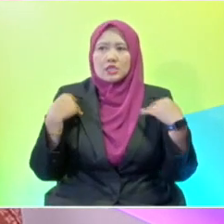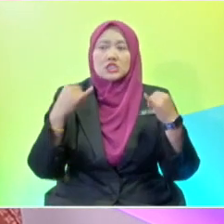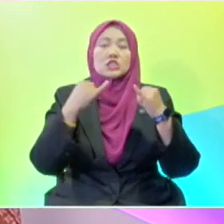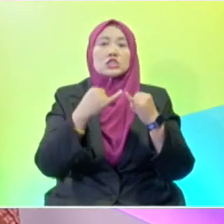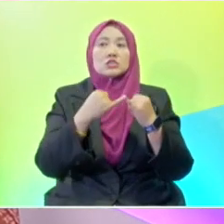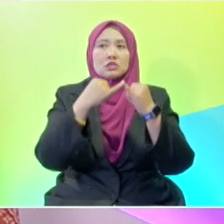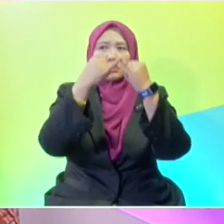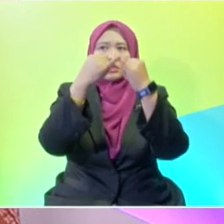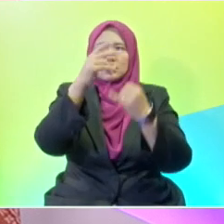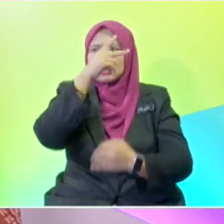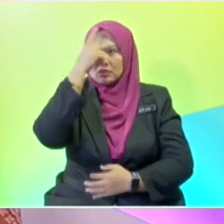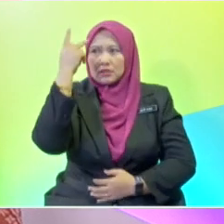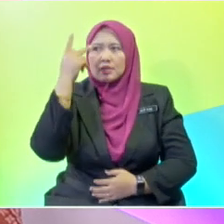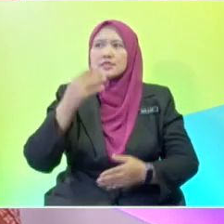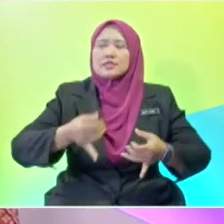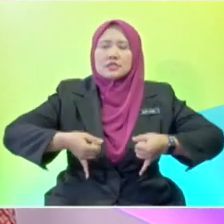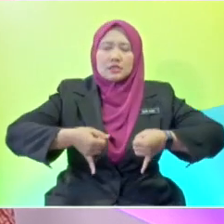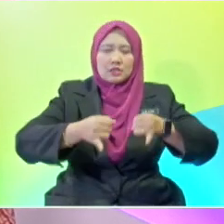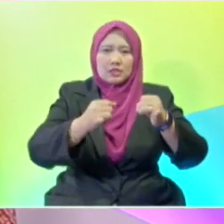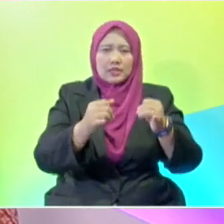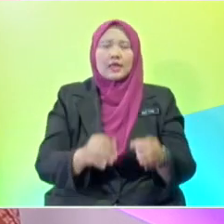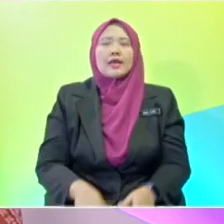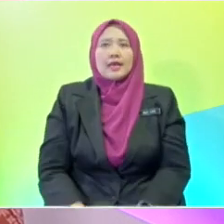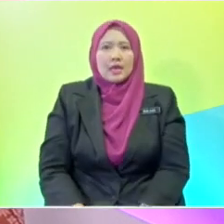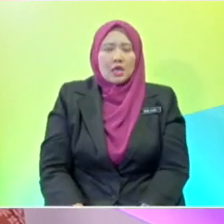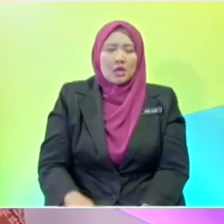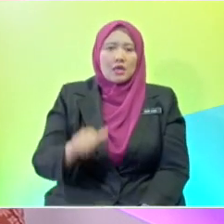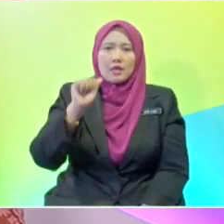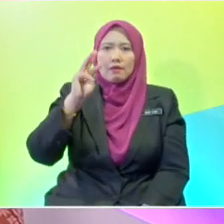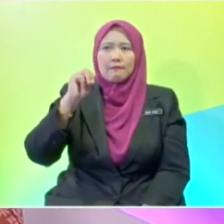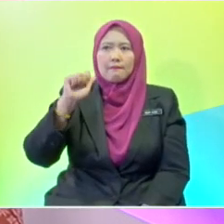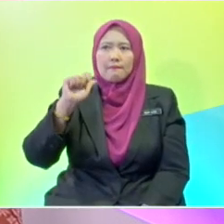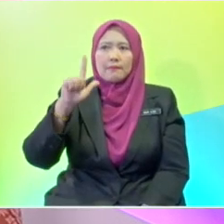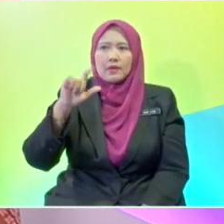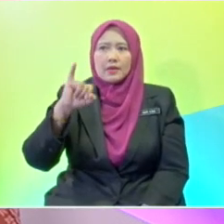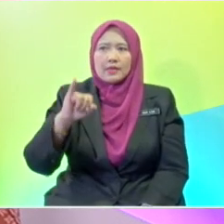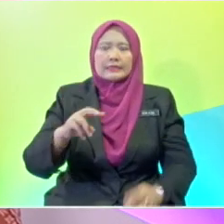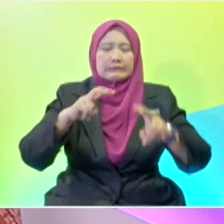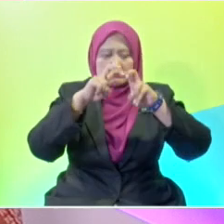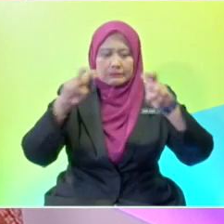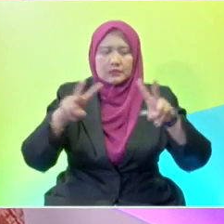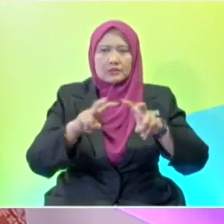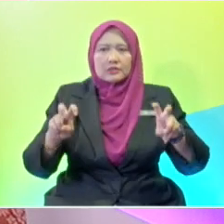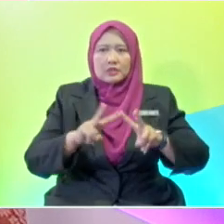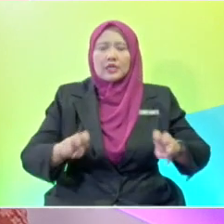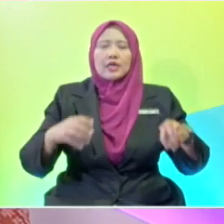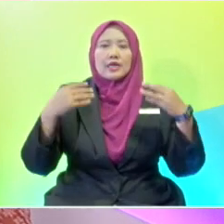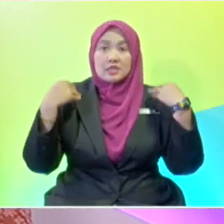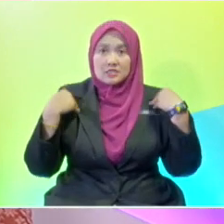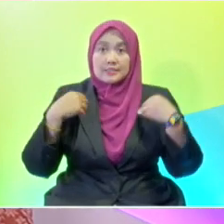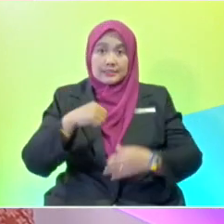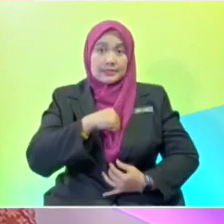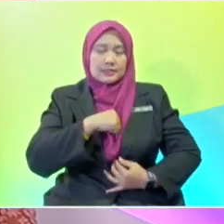kerennya mereka sebenarnya menjalankan Amali pun taksiran dan mereka mempunyai irubrik pencak silat Yang Tersendiri yang